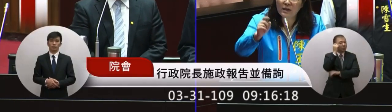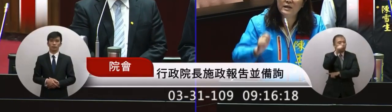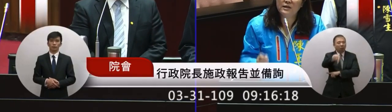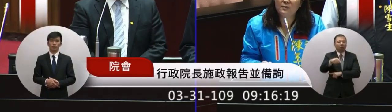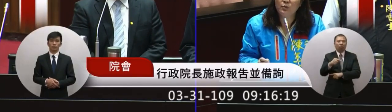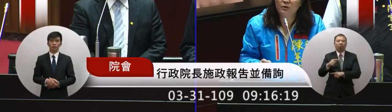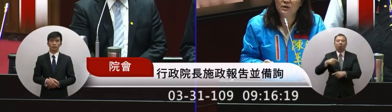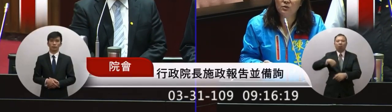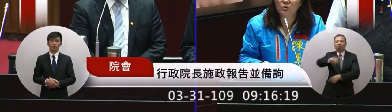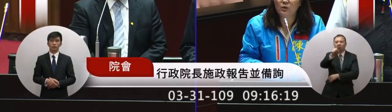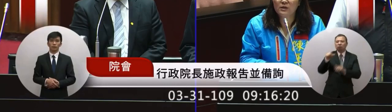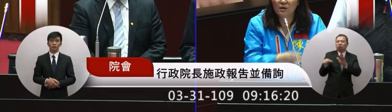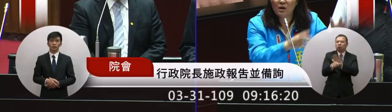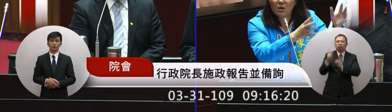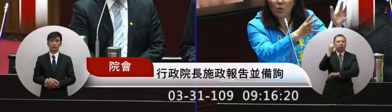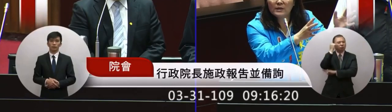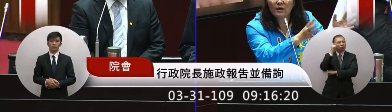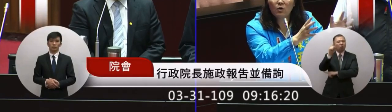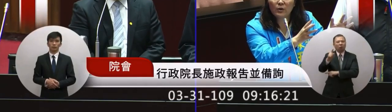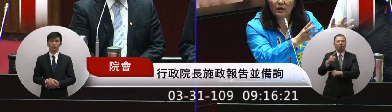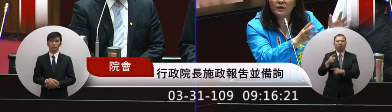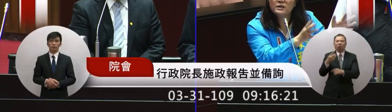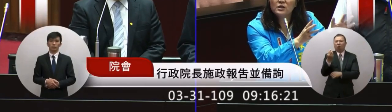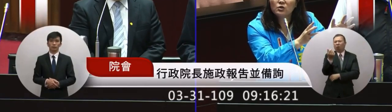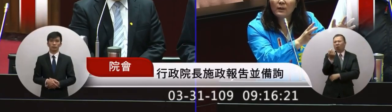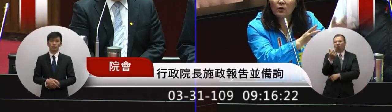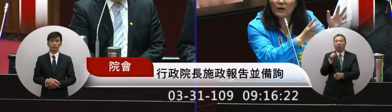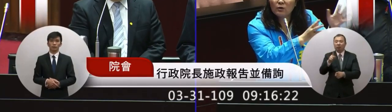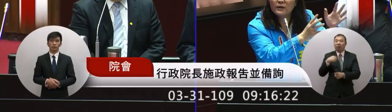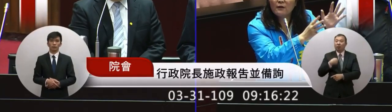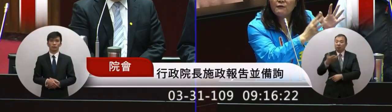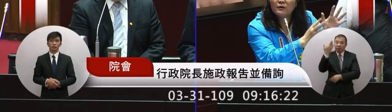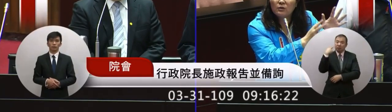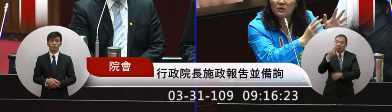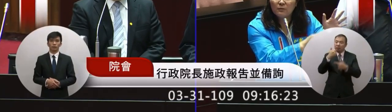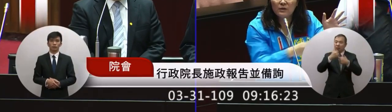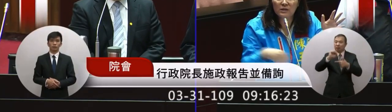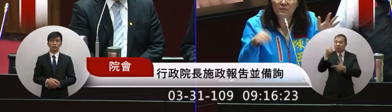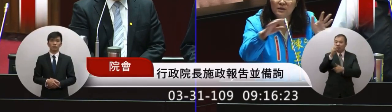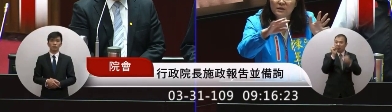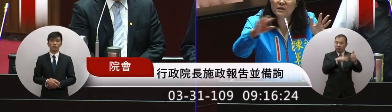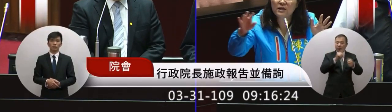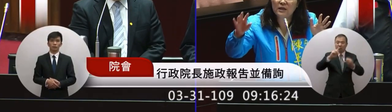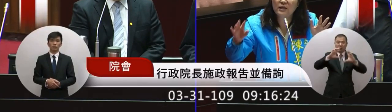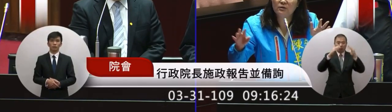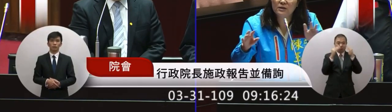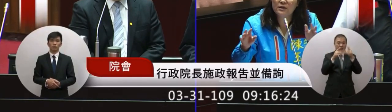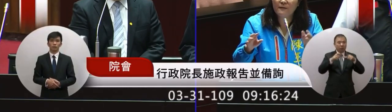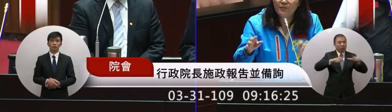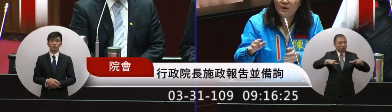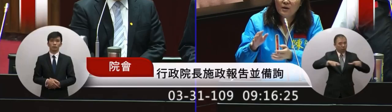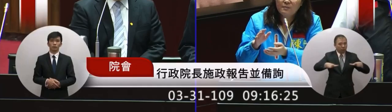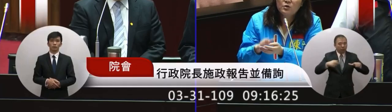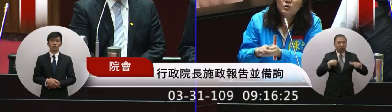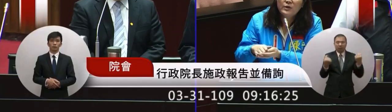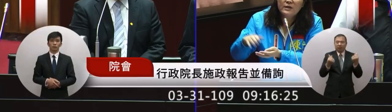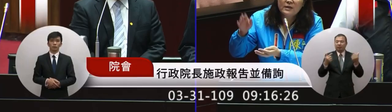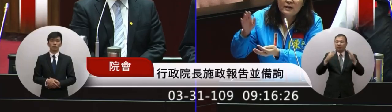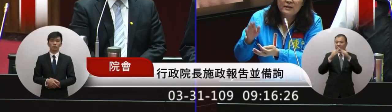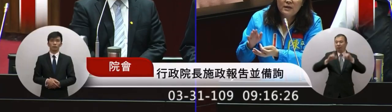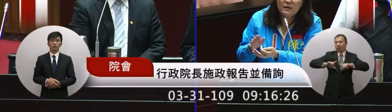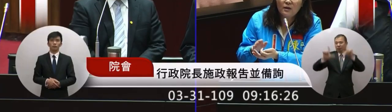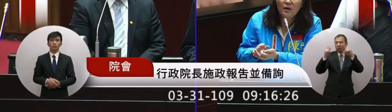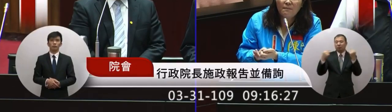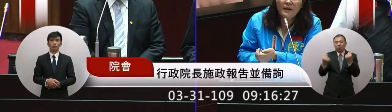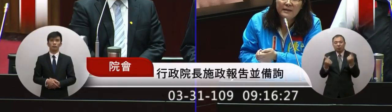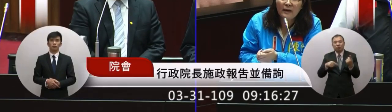我之前跟内政部有争取说，这个国家公园啊，营建署啊，国家公园当房东这个部分，金门的这些离岛的这些民宿业者